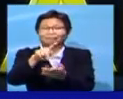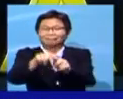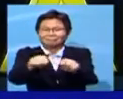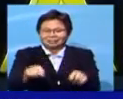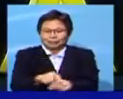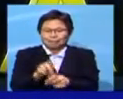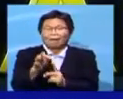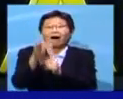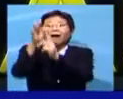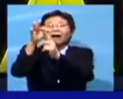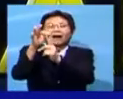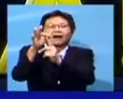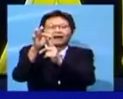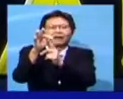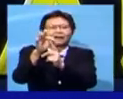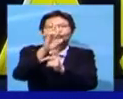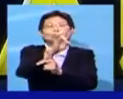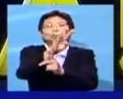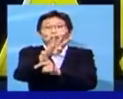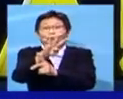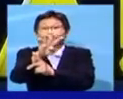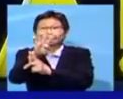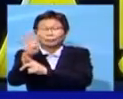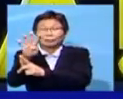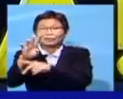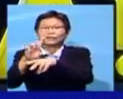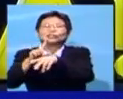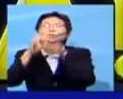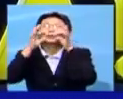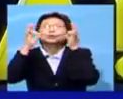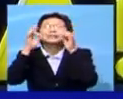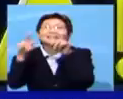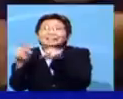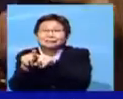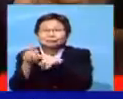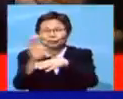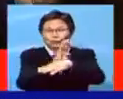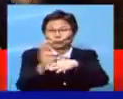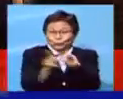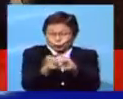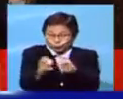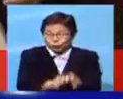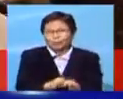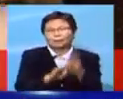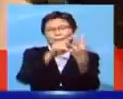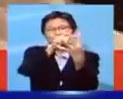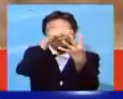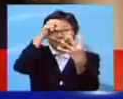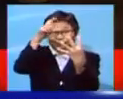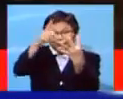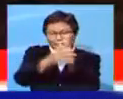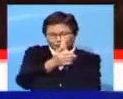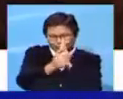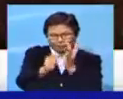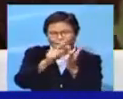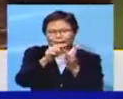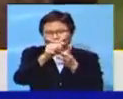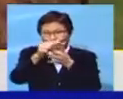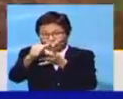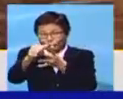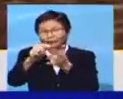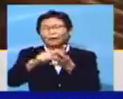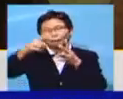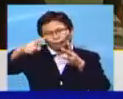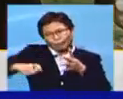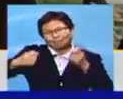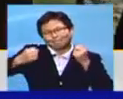Borneo 744 di Kuching Sarawak bidang keusahawanan antara empat aspek selain pendidikan kemahiran dan kepimpinan yang